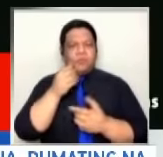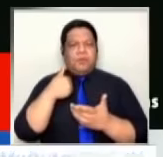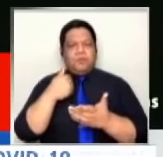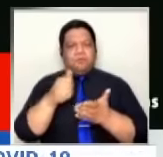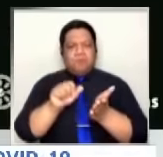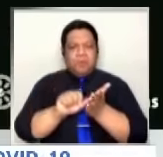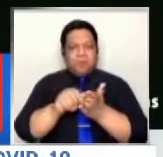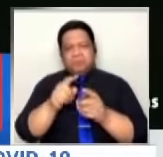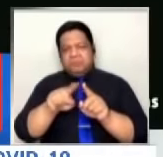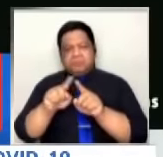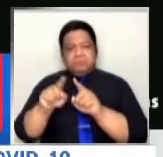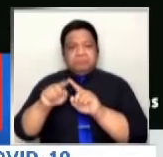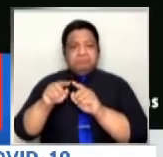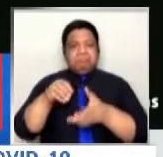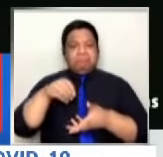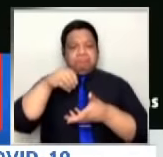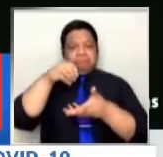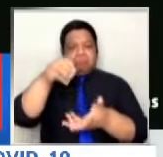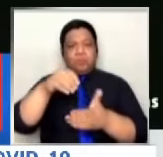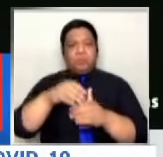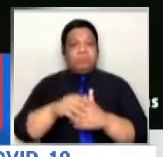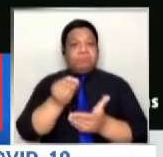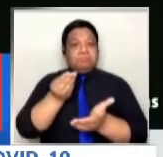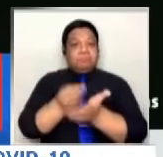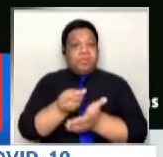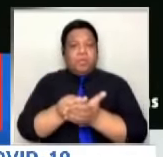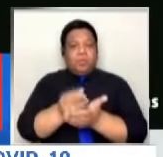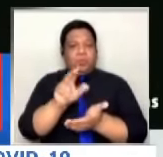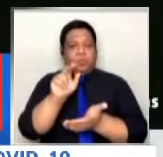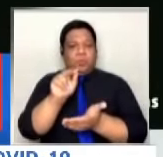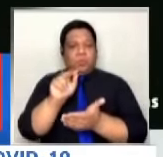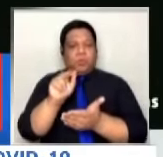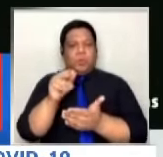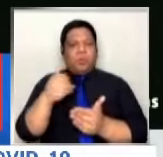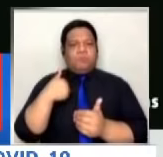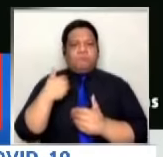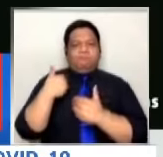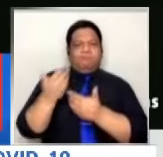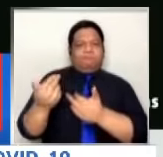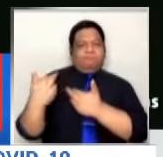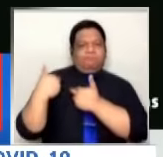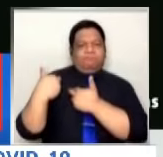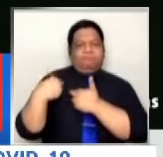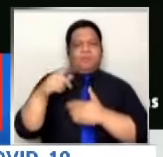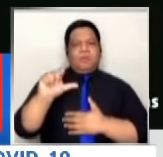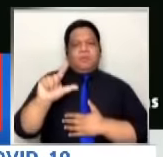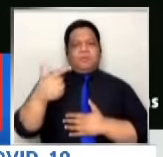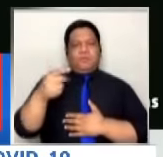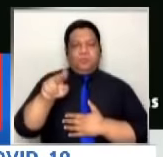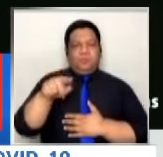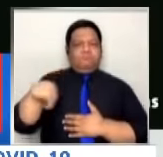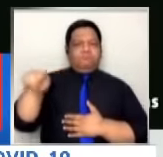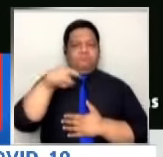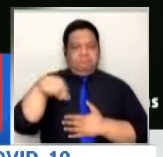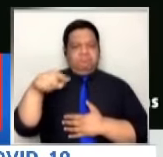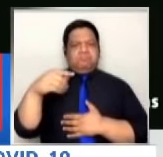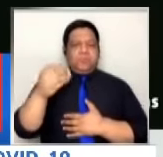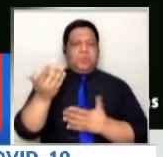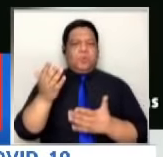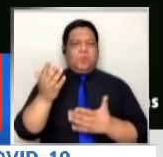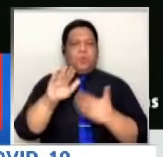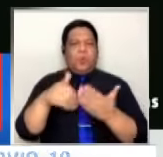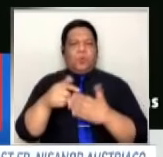po dito po. We will leave it to the local government units dahil sila naman talaga ang first line